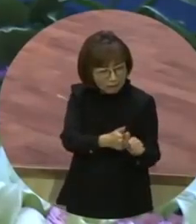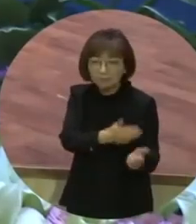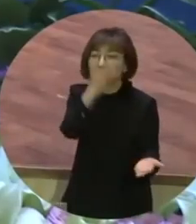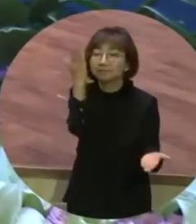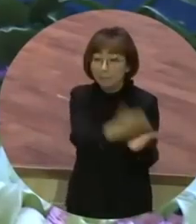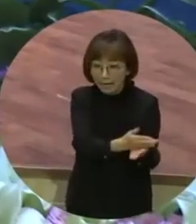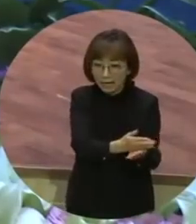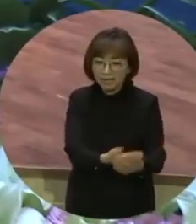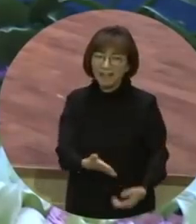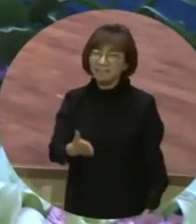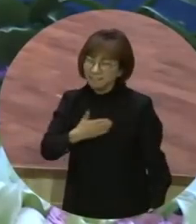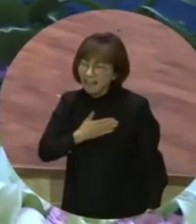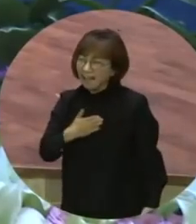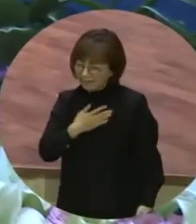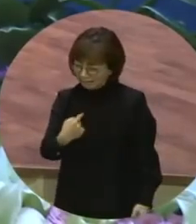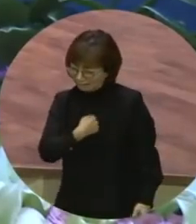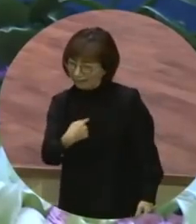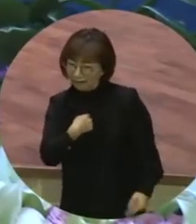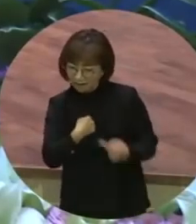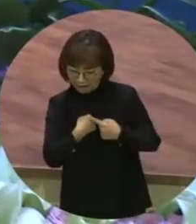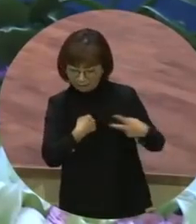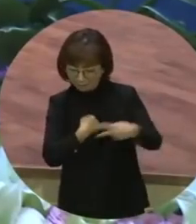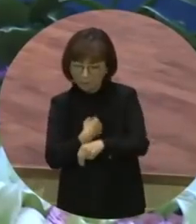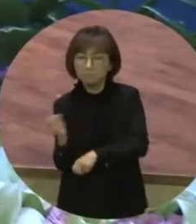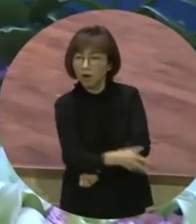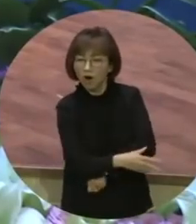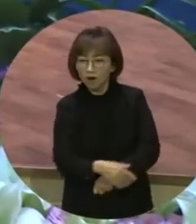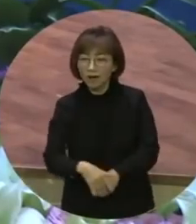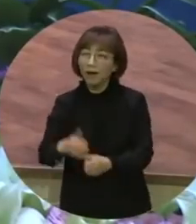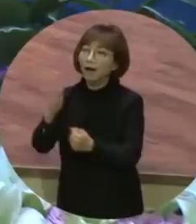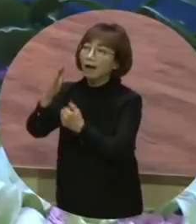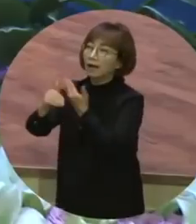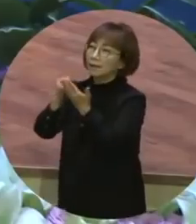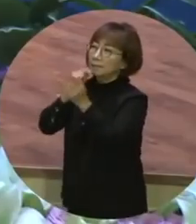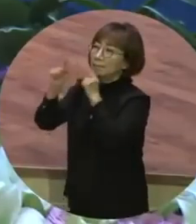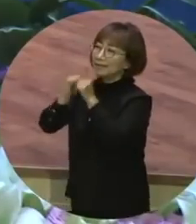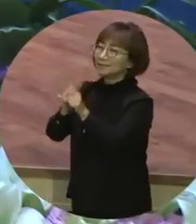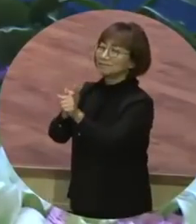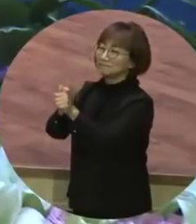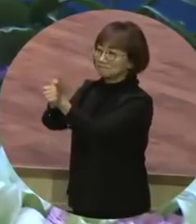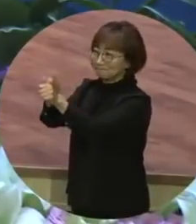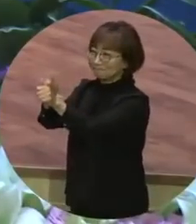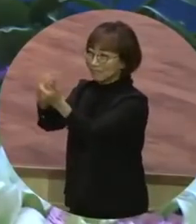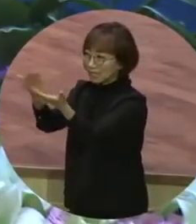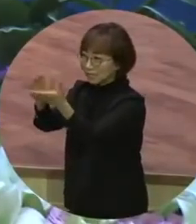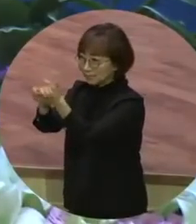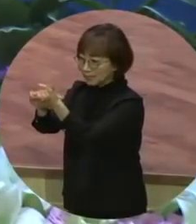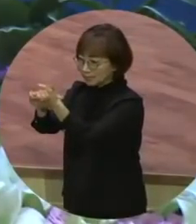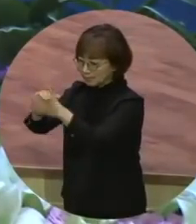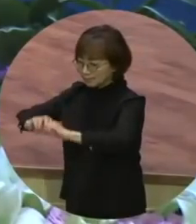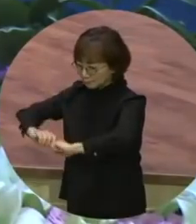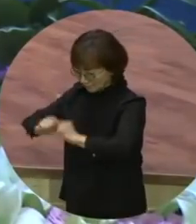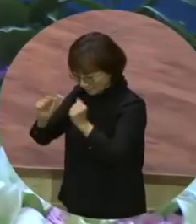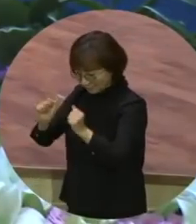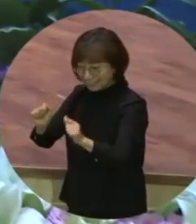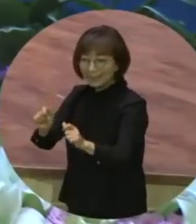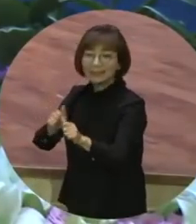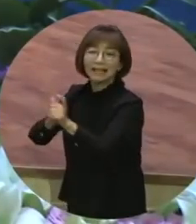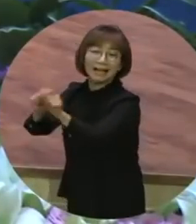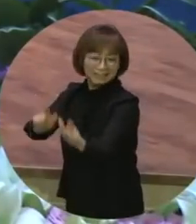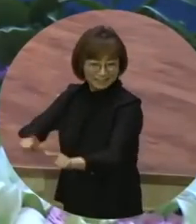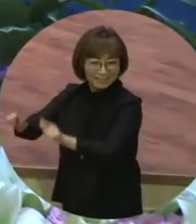내라는 거 내려놓고 말씀 따라가라. 말씀에 근거해서 살아라. 말씀 따라가